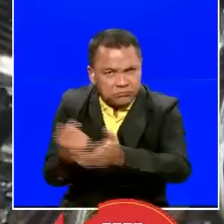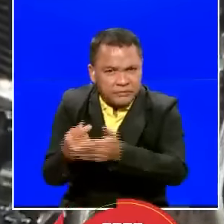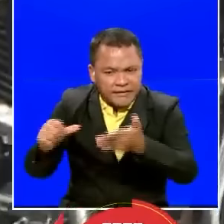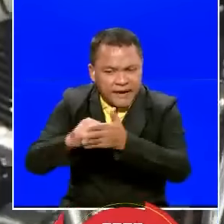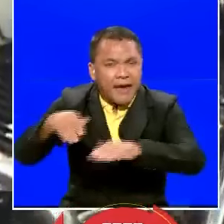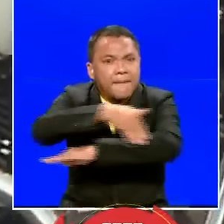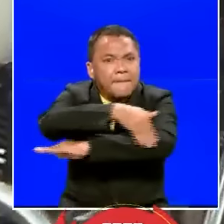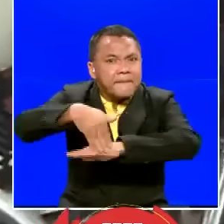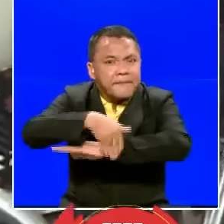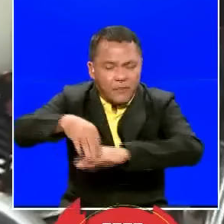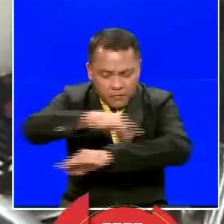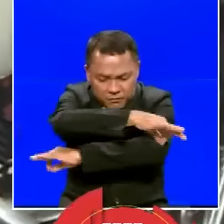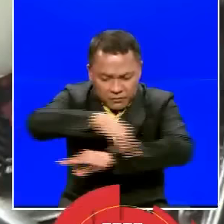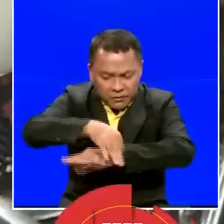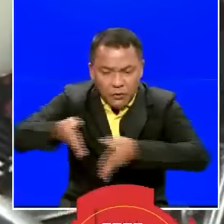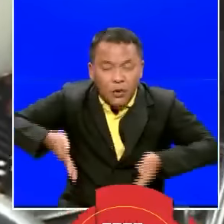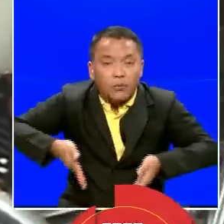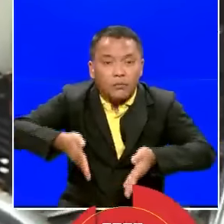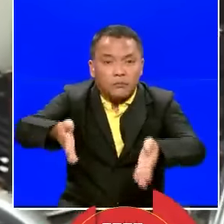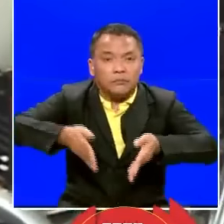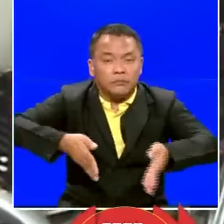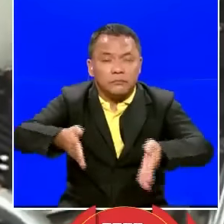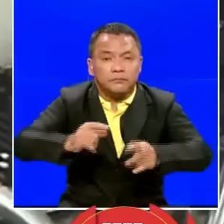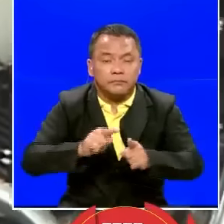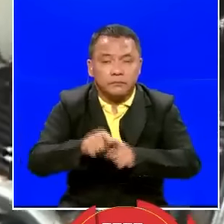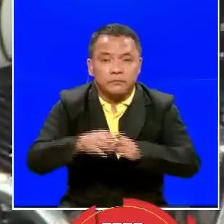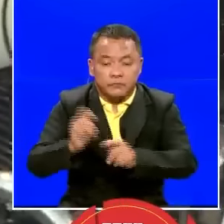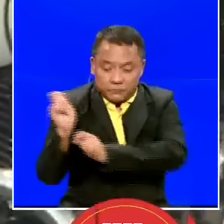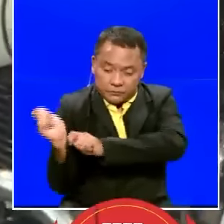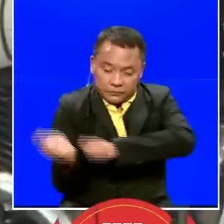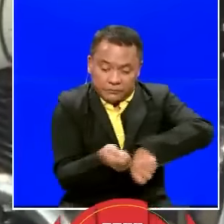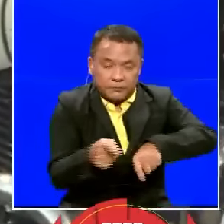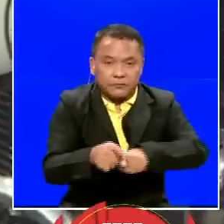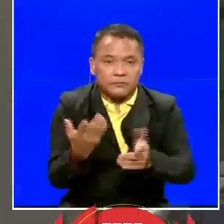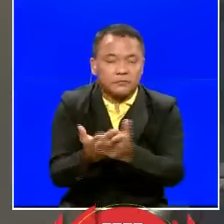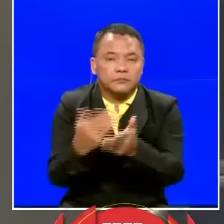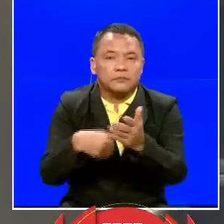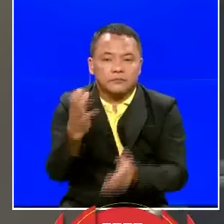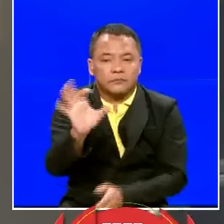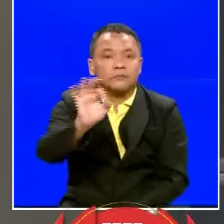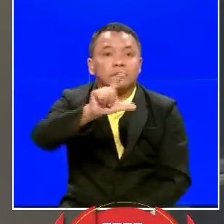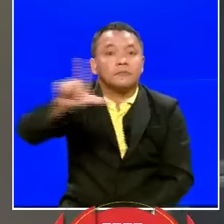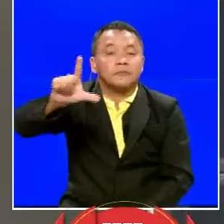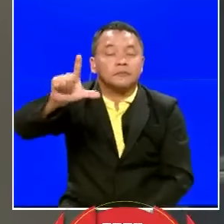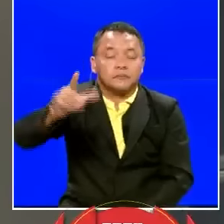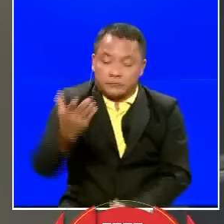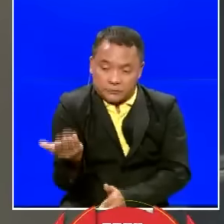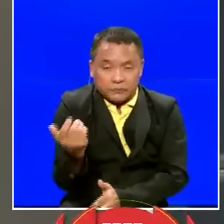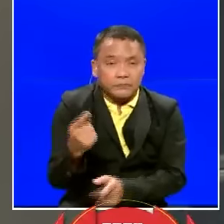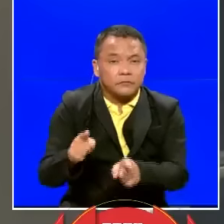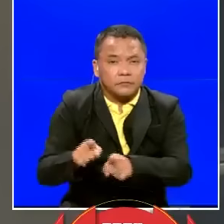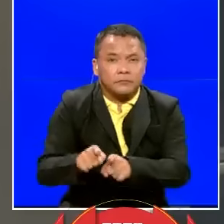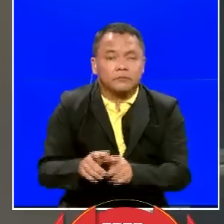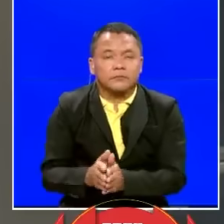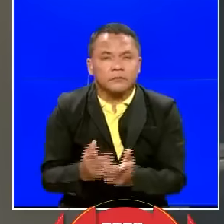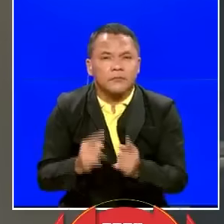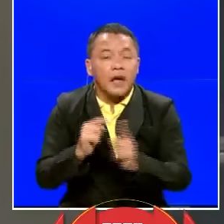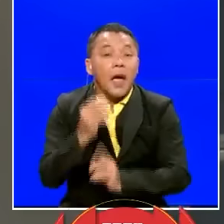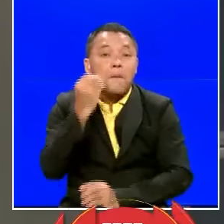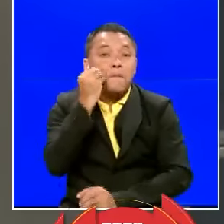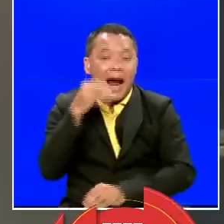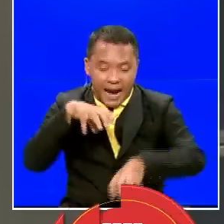แบบแนวเขตโครงการถนนเลียบวารีที่รุกเข้าไปในสนามกอล์ฟก็เรียกเงินไป 9ล้านอันนี้เนี่ยนะครับเขไปบ้าน